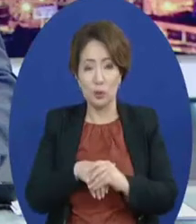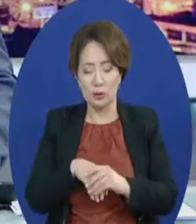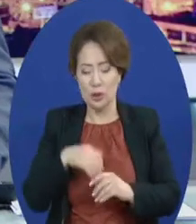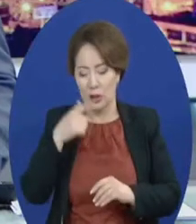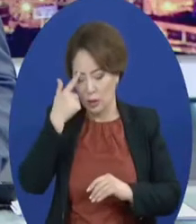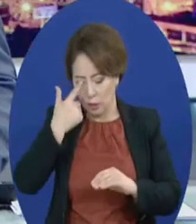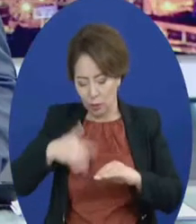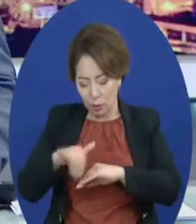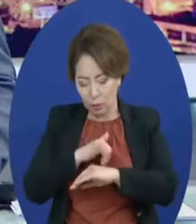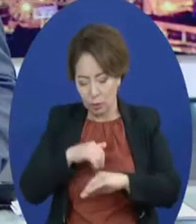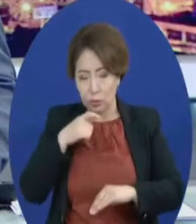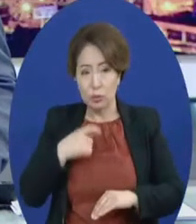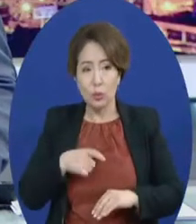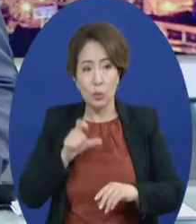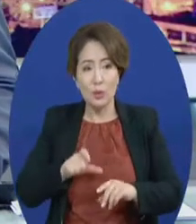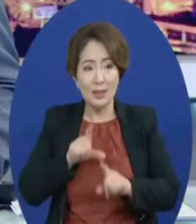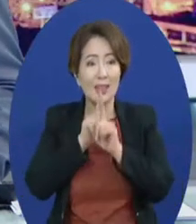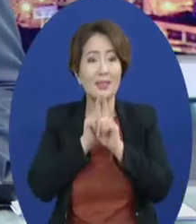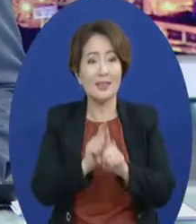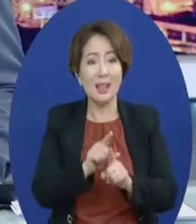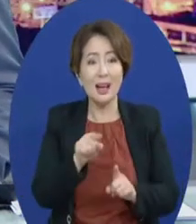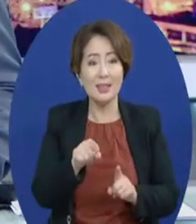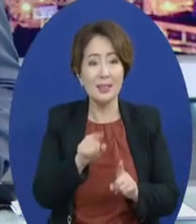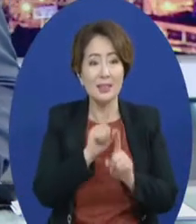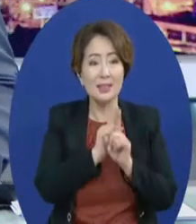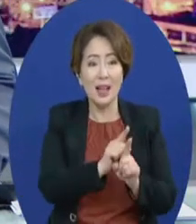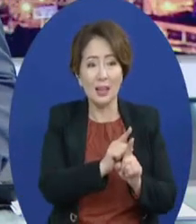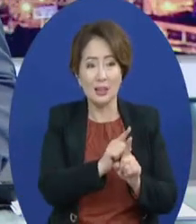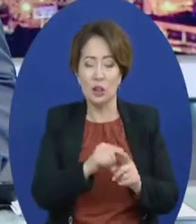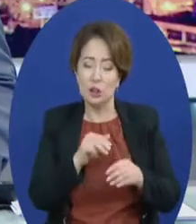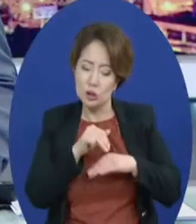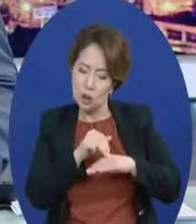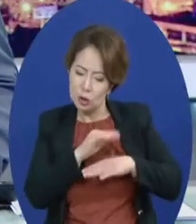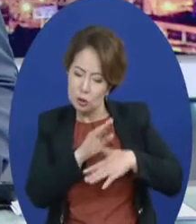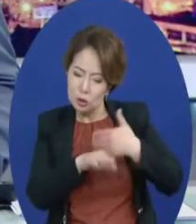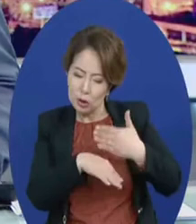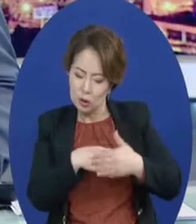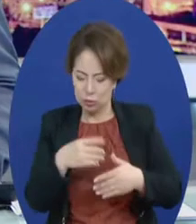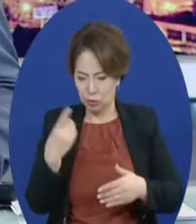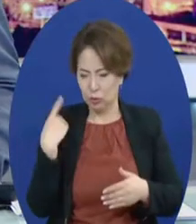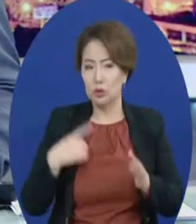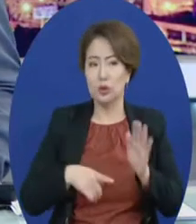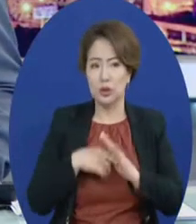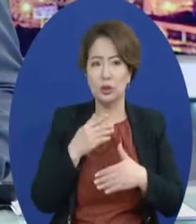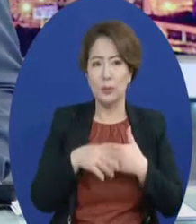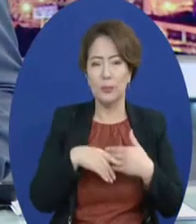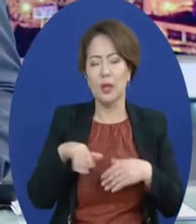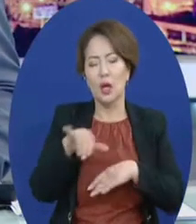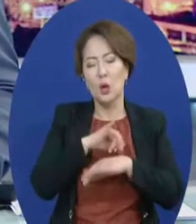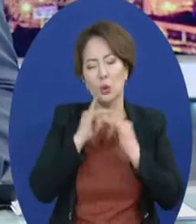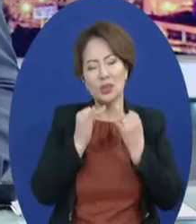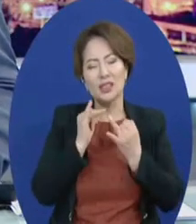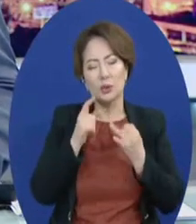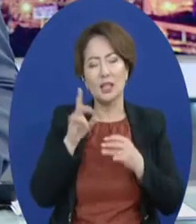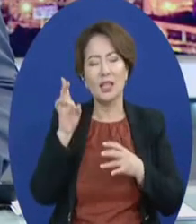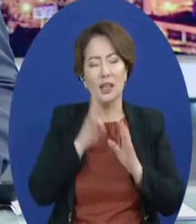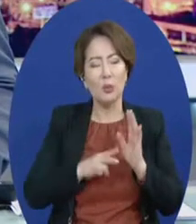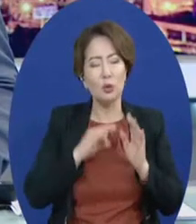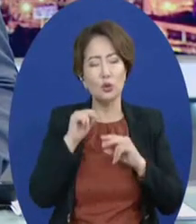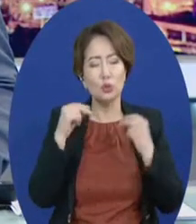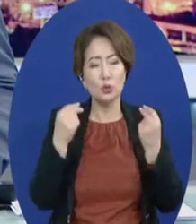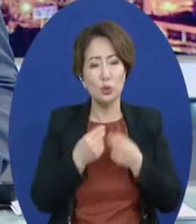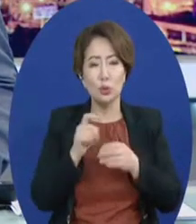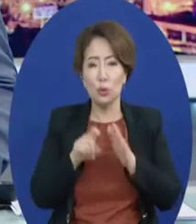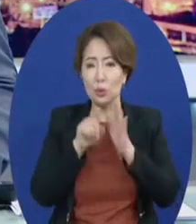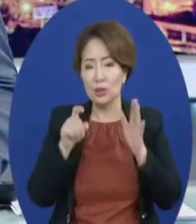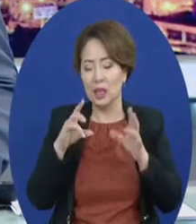Монгол улс хүний дагсан эрүүл мэндийн тогтолцооны хууль эрхцэн орчныг бүрдүүлж өчигдрөөс эхлэн хэрэгжиж эхэллээ. Улсын хурлын намрын чуулганы хугацаанд нийгмийн бодлогын